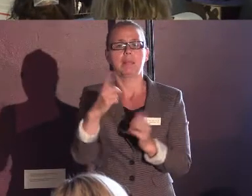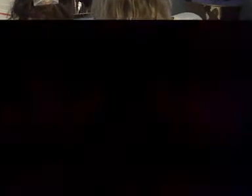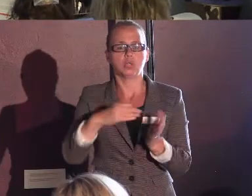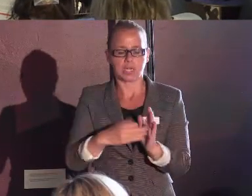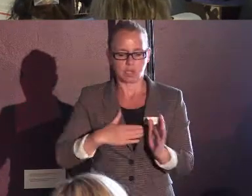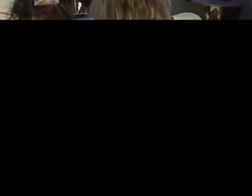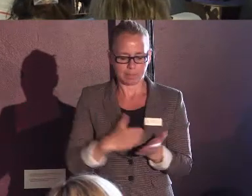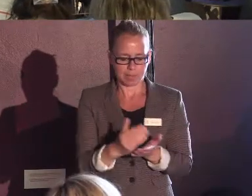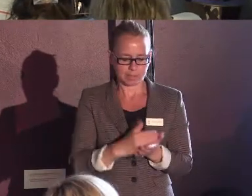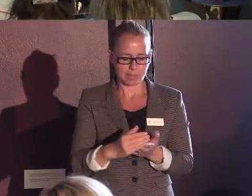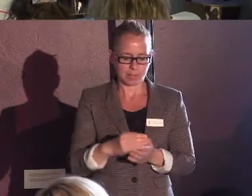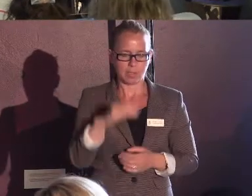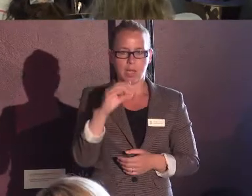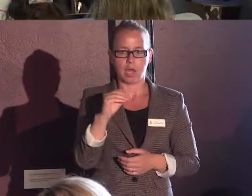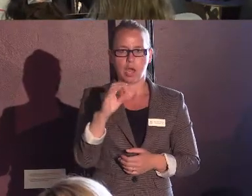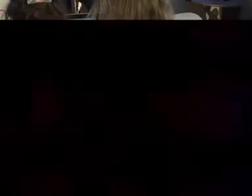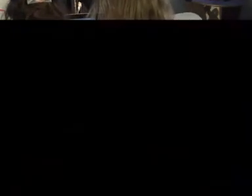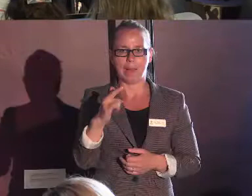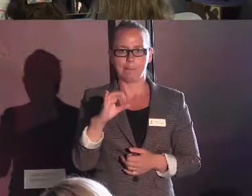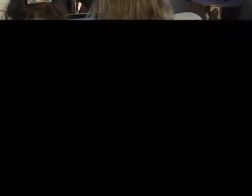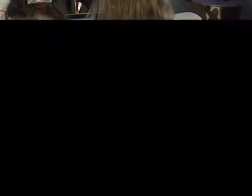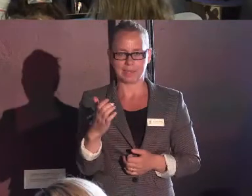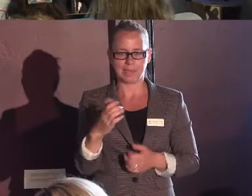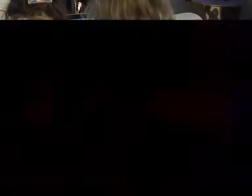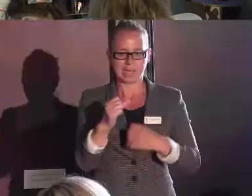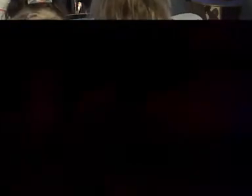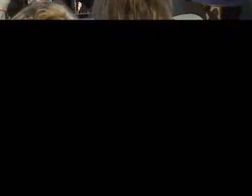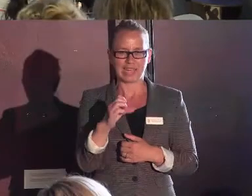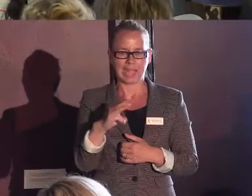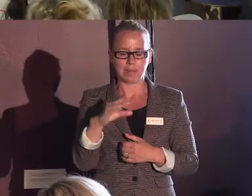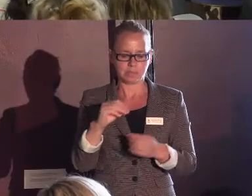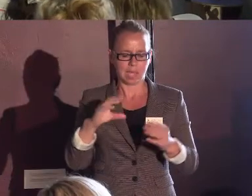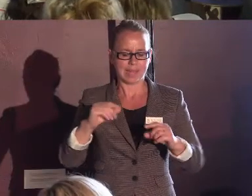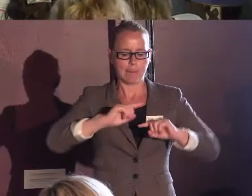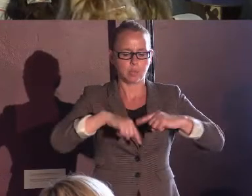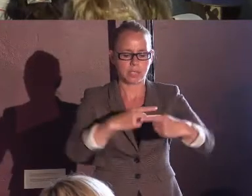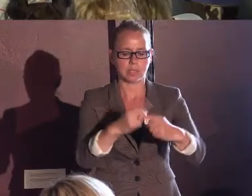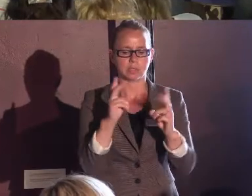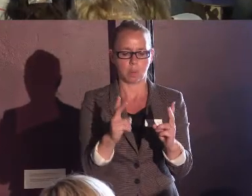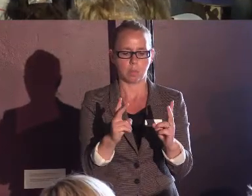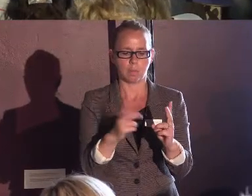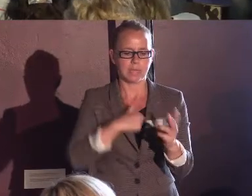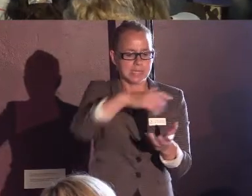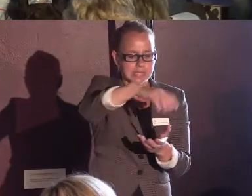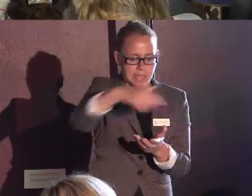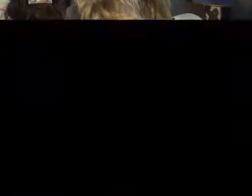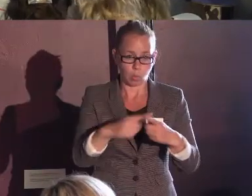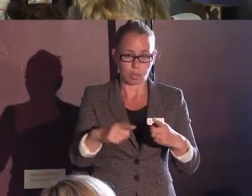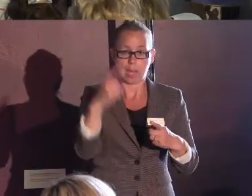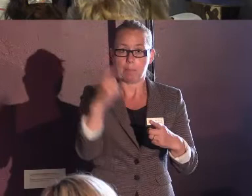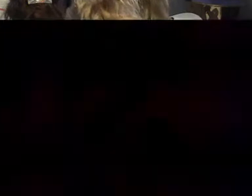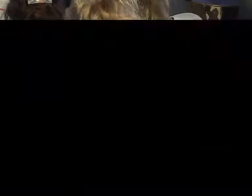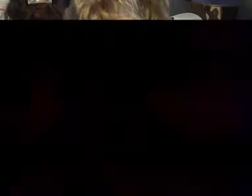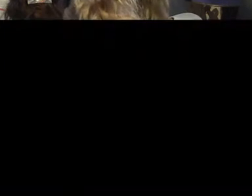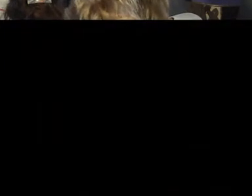eller en process som heter Arabic Game Jam. Ett game jam är en process där man samlar ett antal